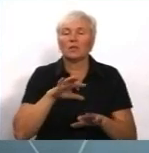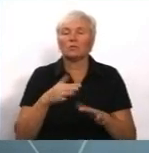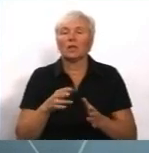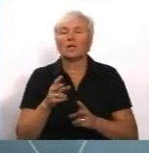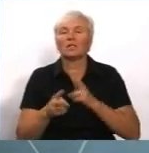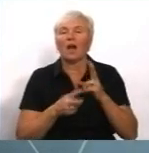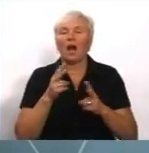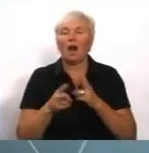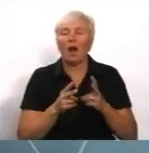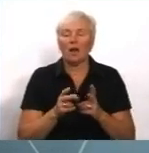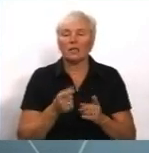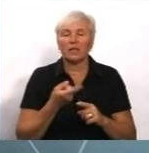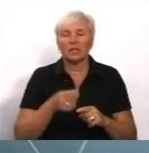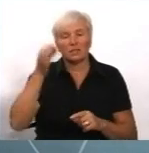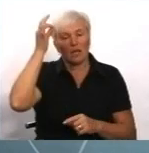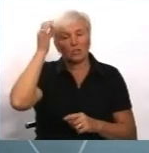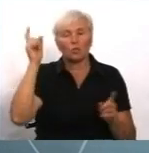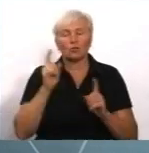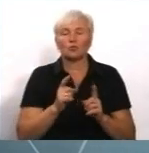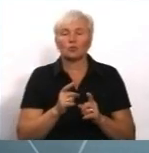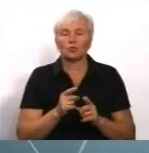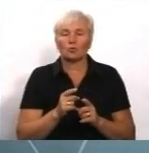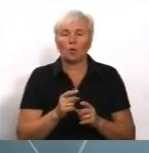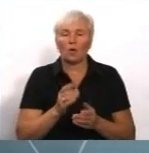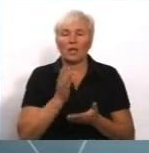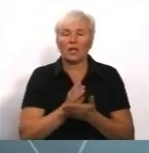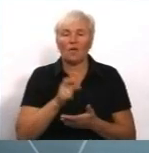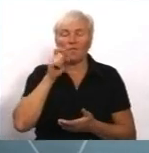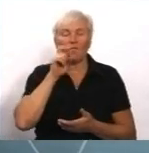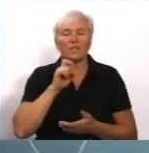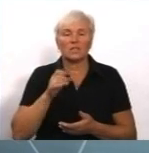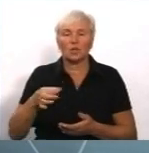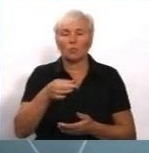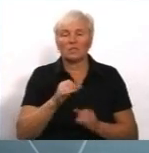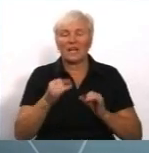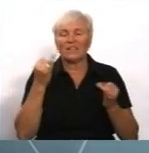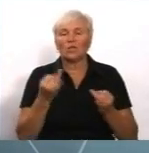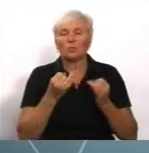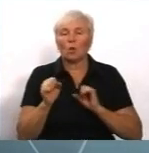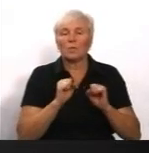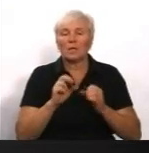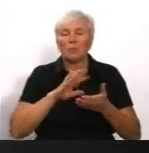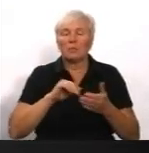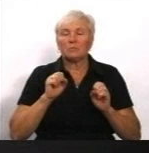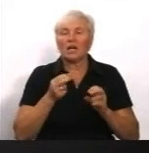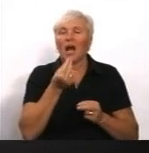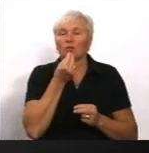які ви згадували, що реєструються в області. За інформацією Управління безпечності харчових